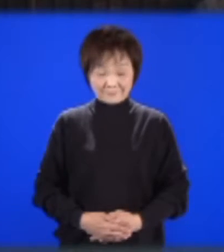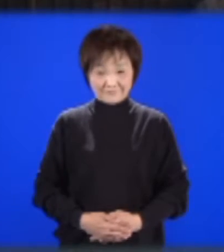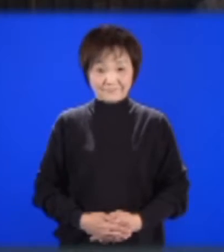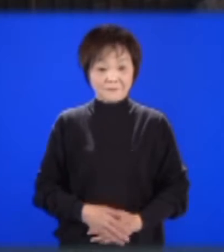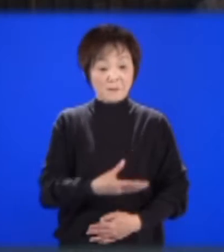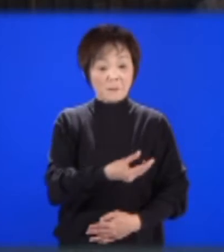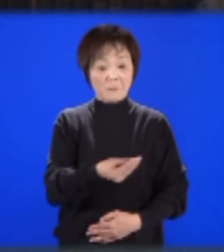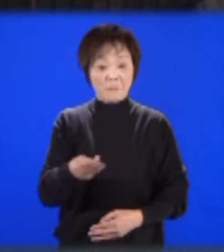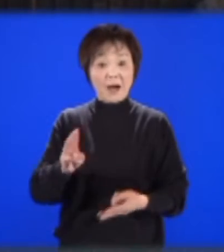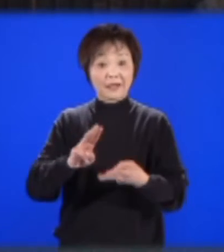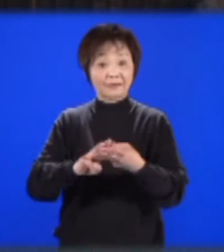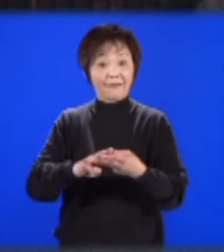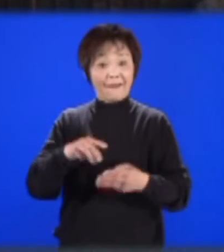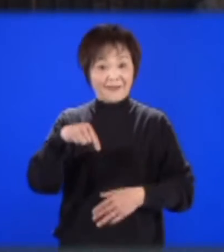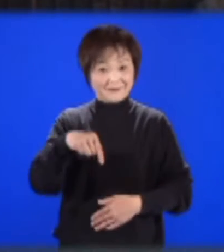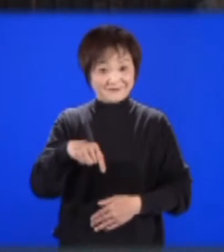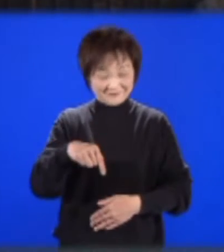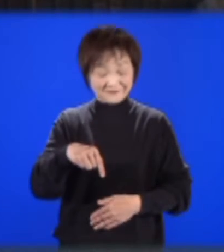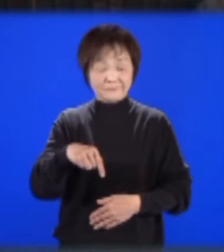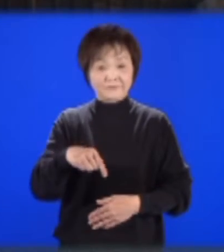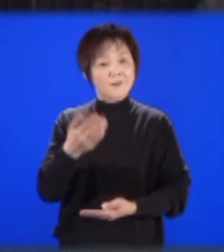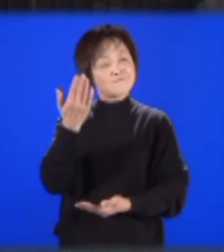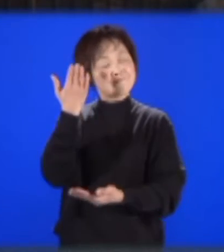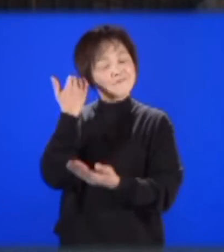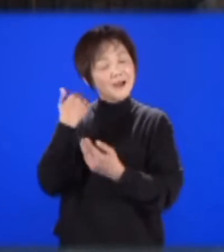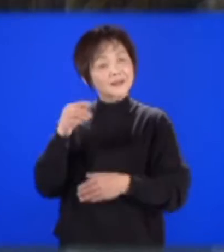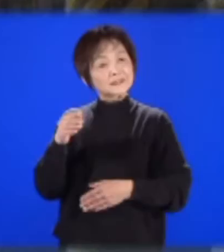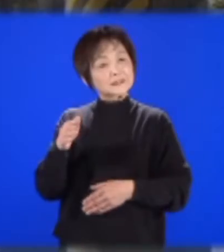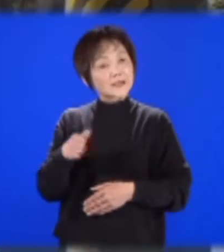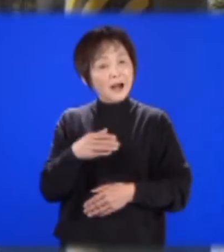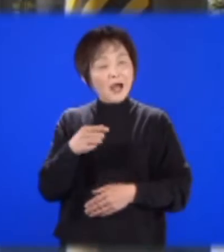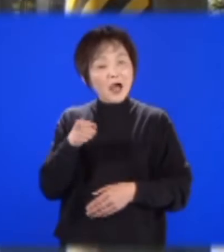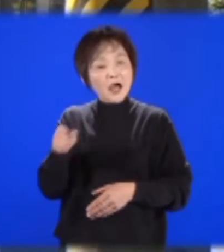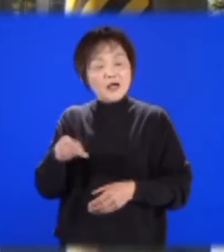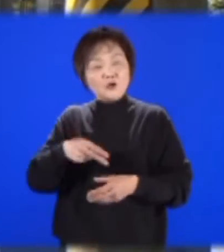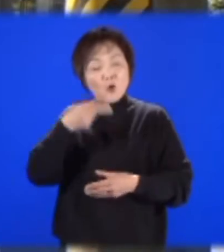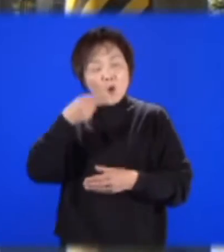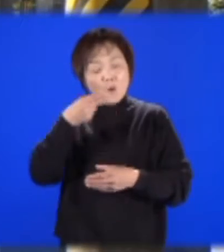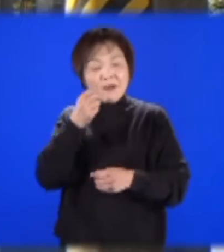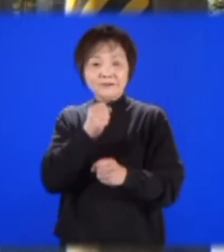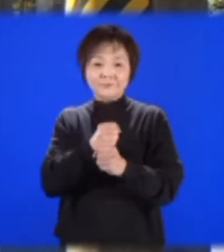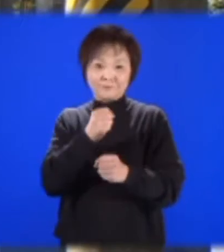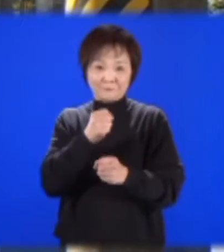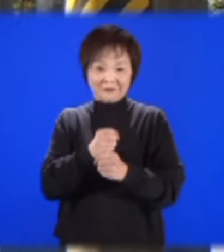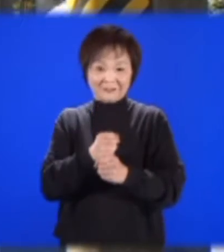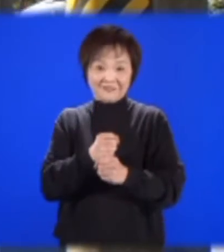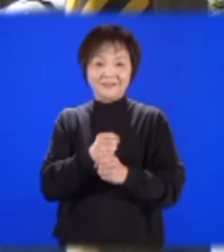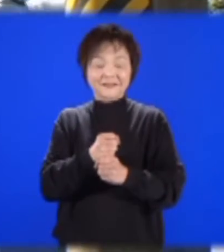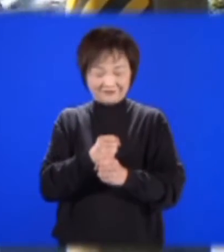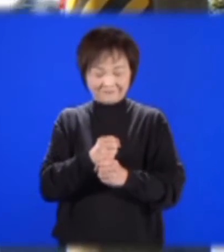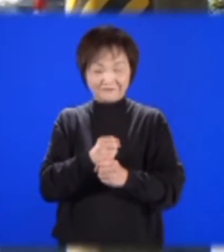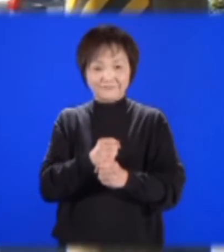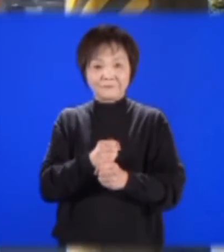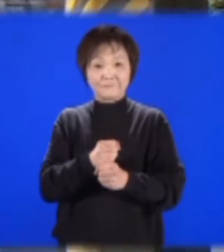舞田にやってきました。この辺りは、昔からそうめんの産地として知られているんです。